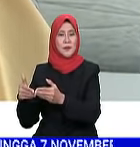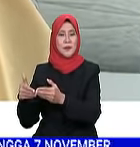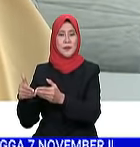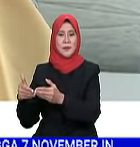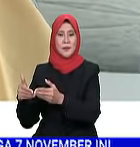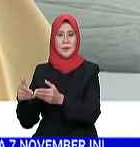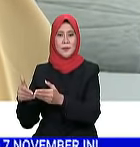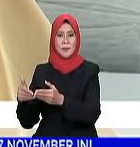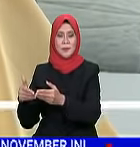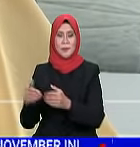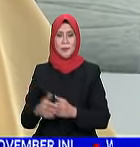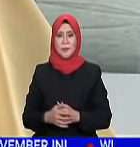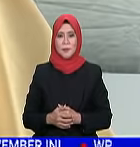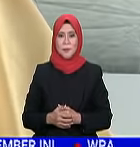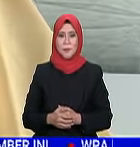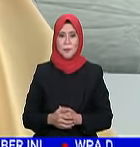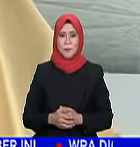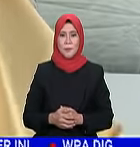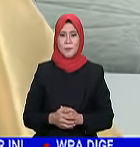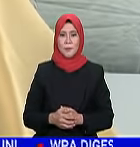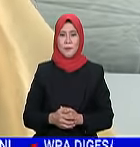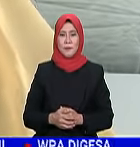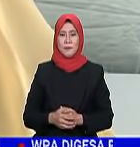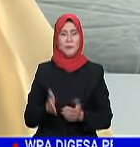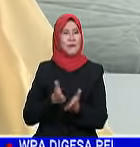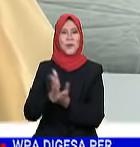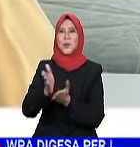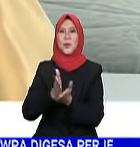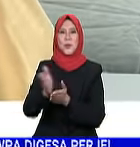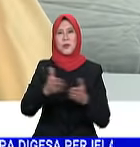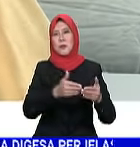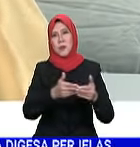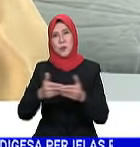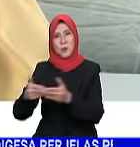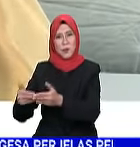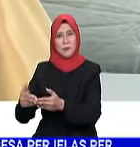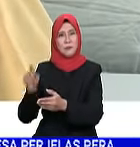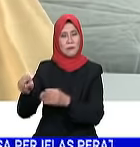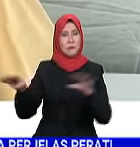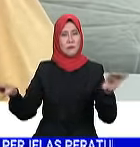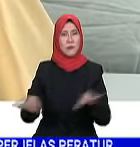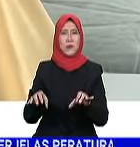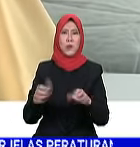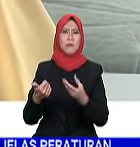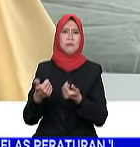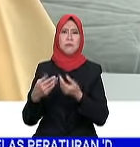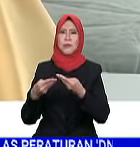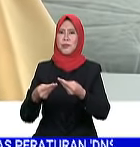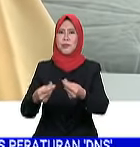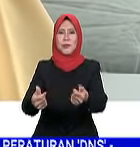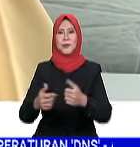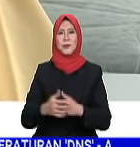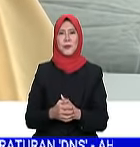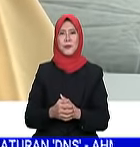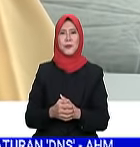Tapi kalau ikut tu sampai teruslah yang sambungkan. Kalau selagi dia buat eloklah.